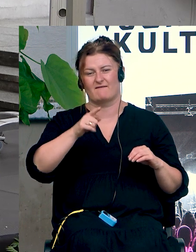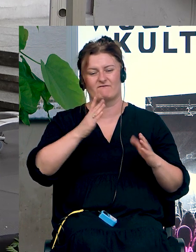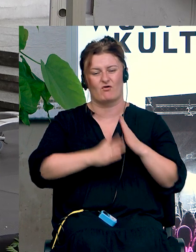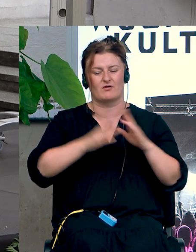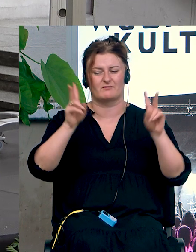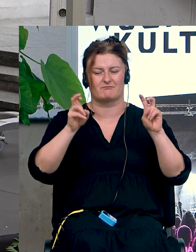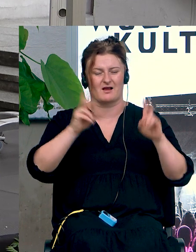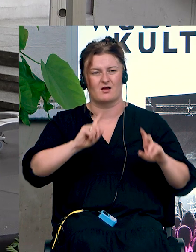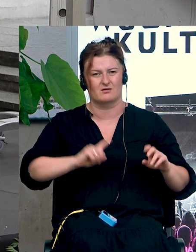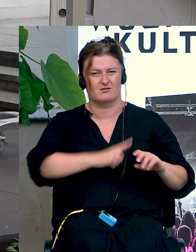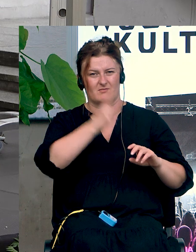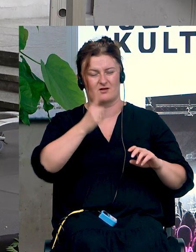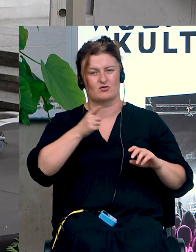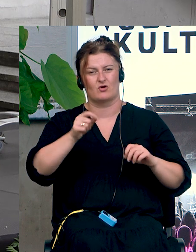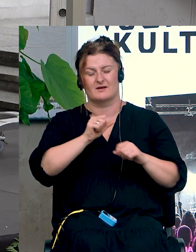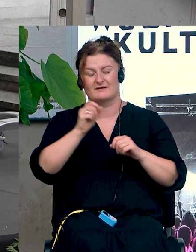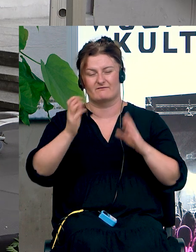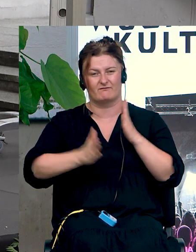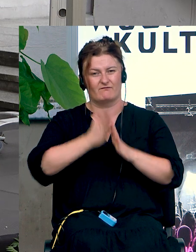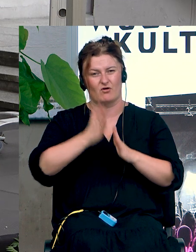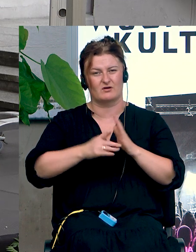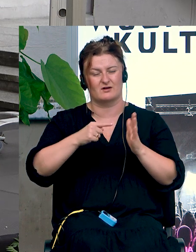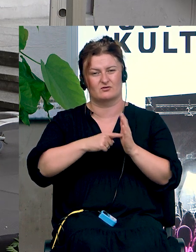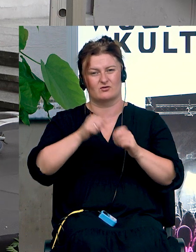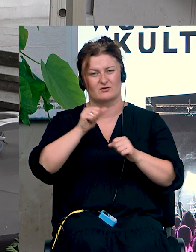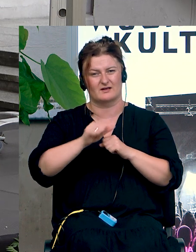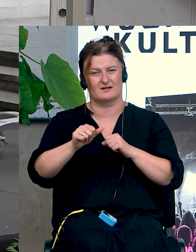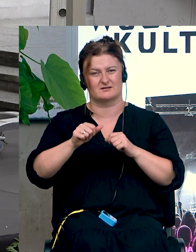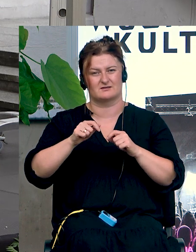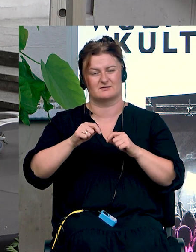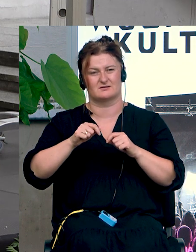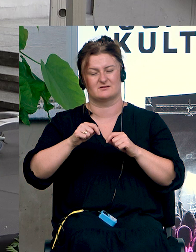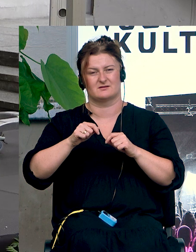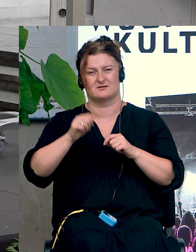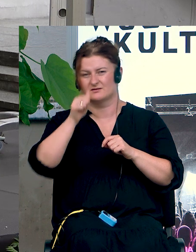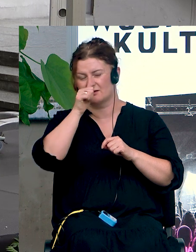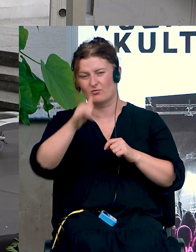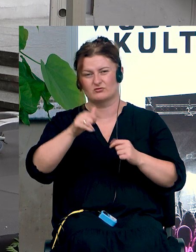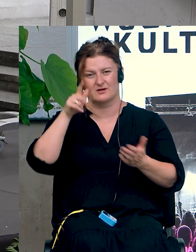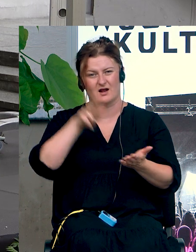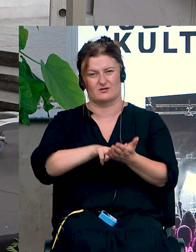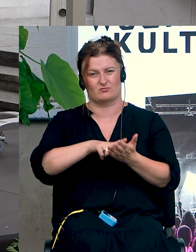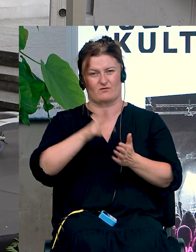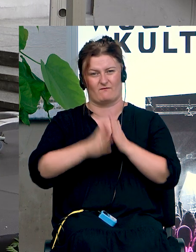до прийняття і толерування війни. А цього робити не можна.